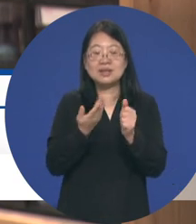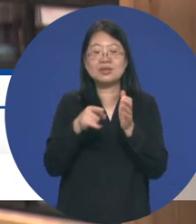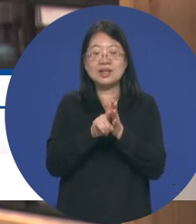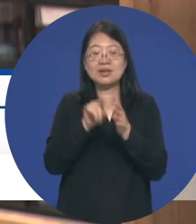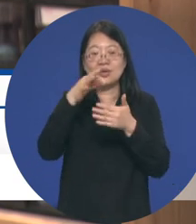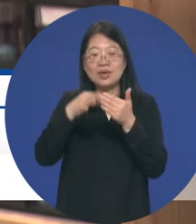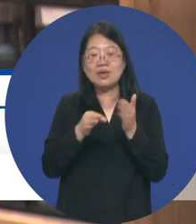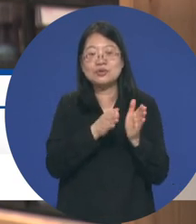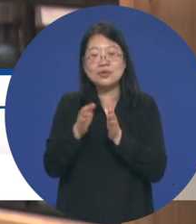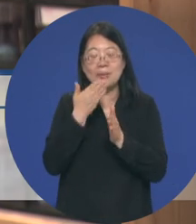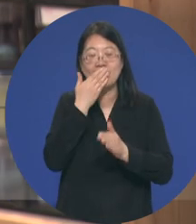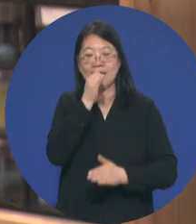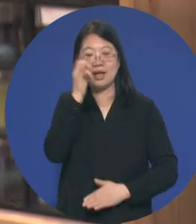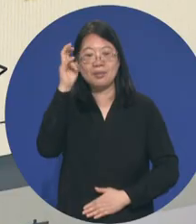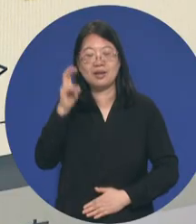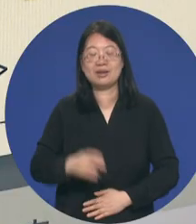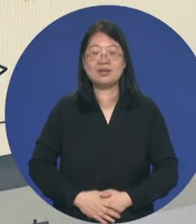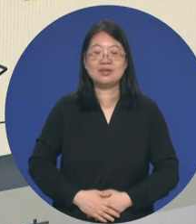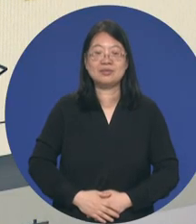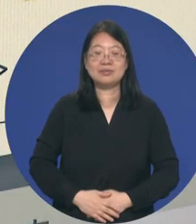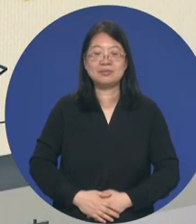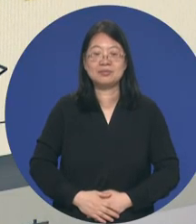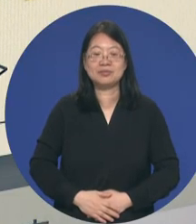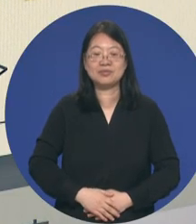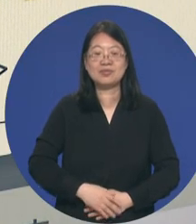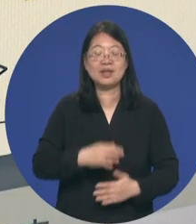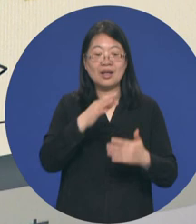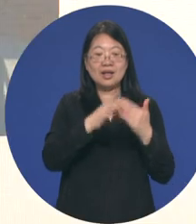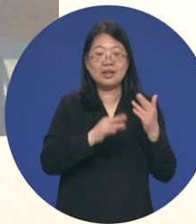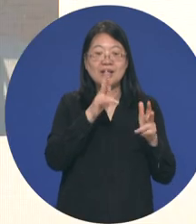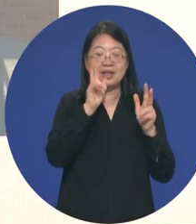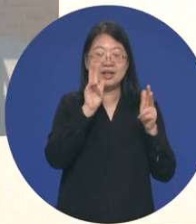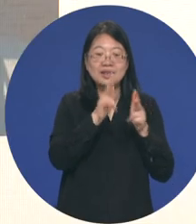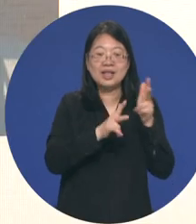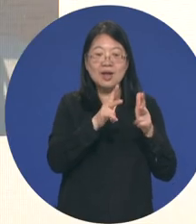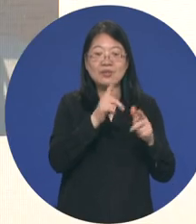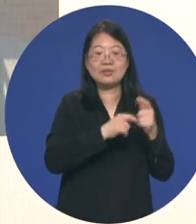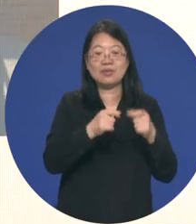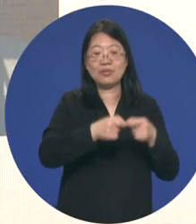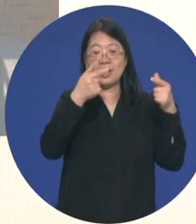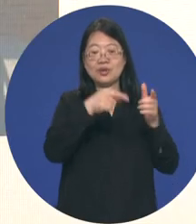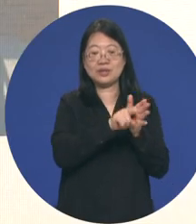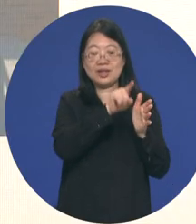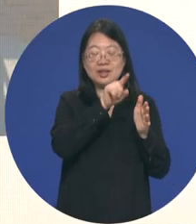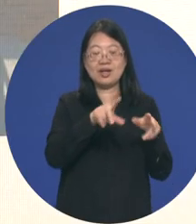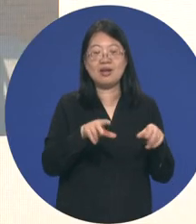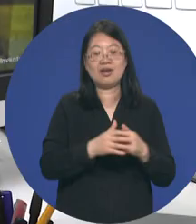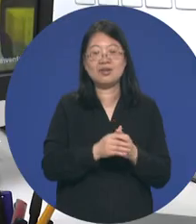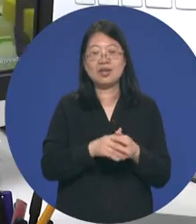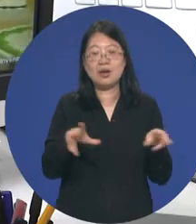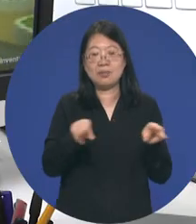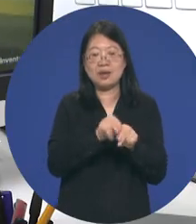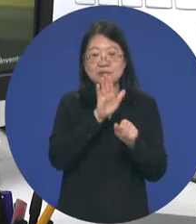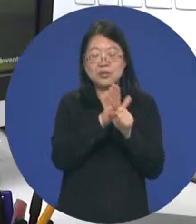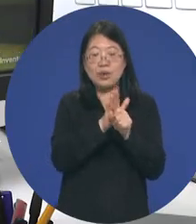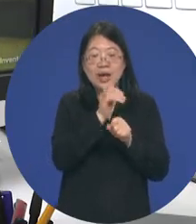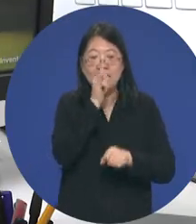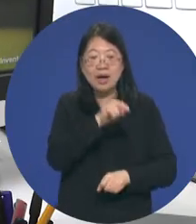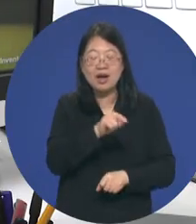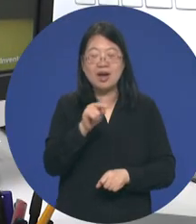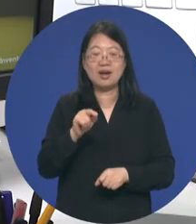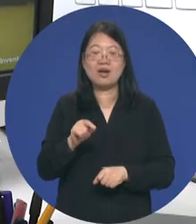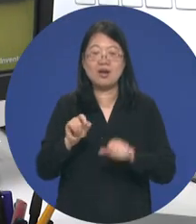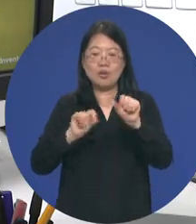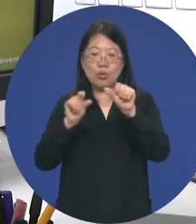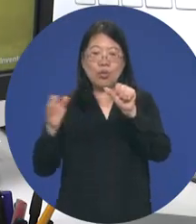프로그램을 마련하지 않았는가 생각을 합니다 컨텐츠 창업 기업의 투자 생태계를 활성화하는데 마중물이 되어줄 이번 프로그램 모집은 다음